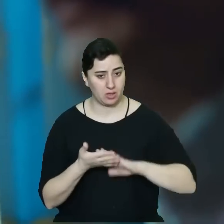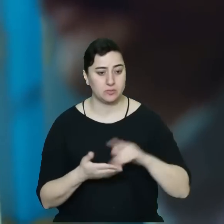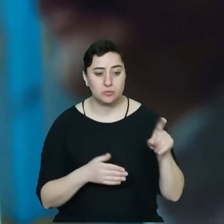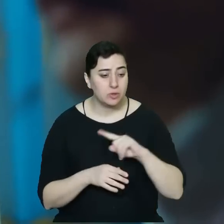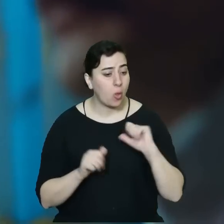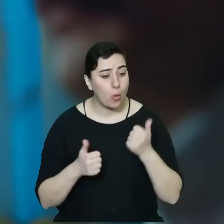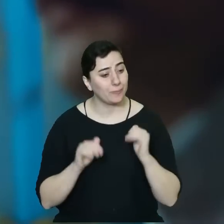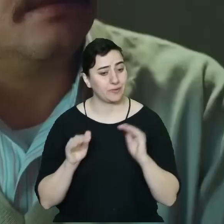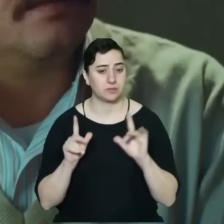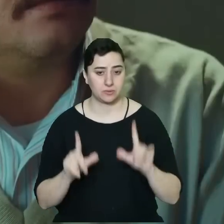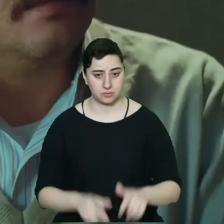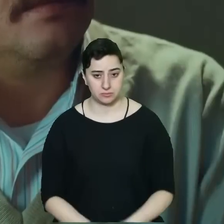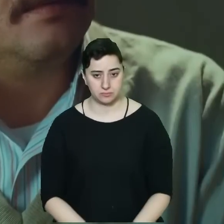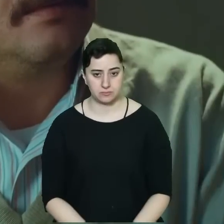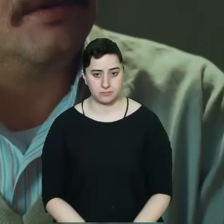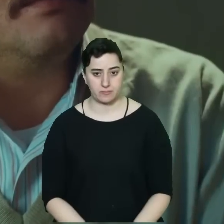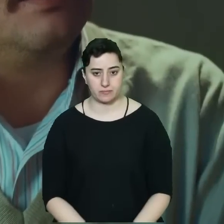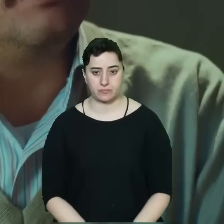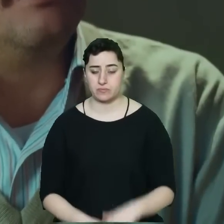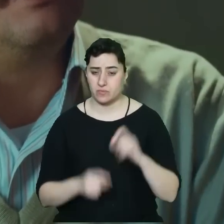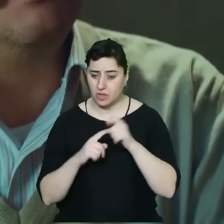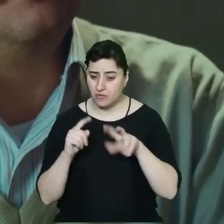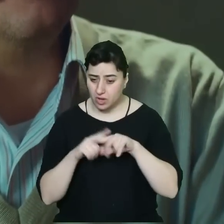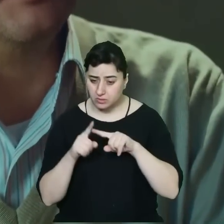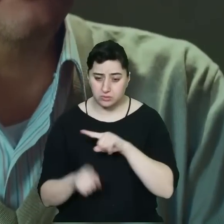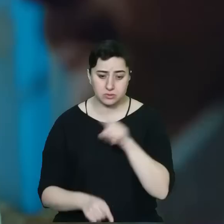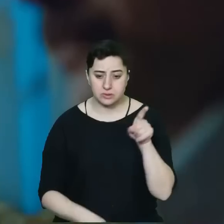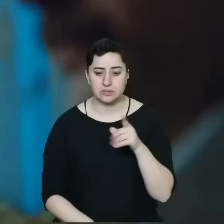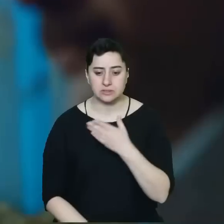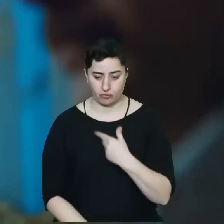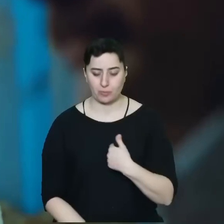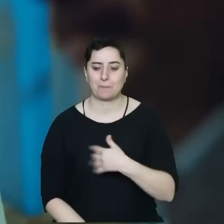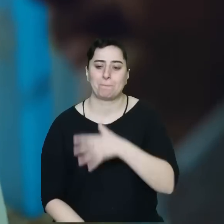Arkadaşlık böyle zamanda lazım. Cevat'ı sevdiğini biliyorum dedim.